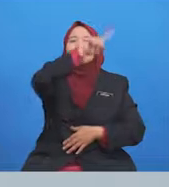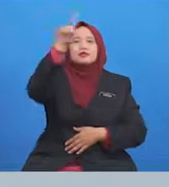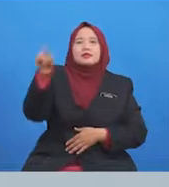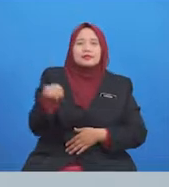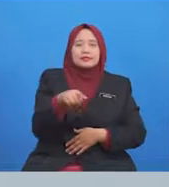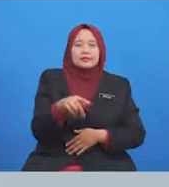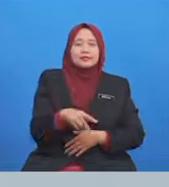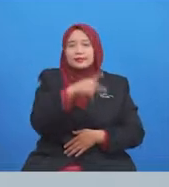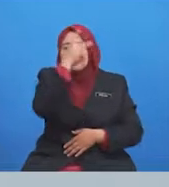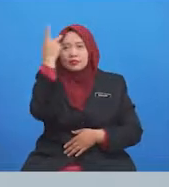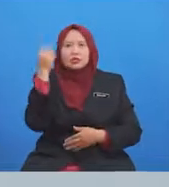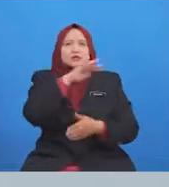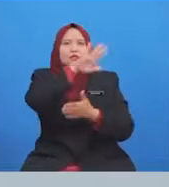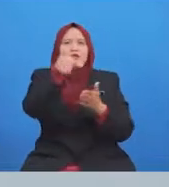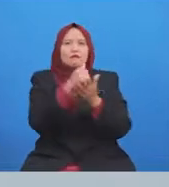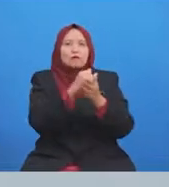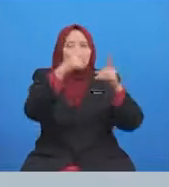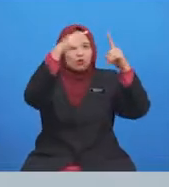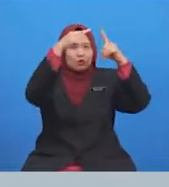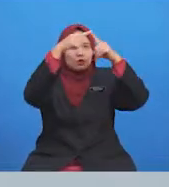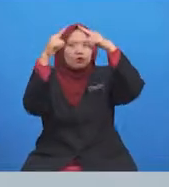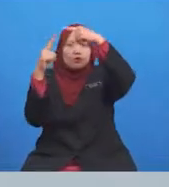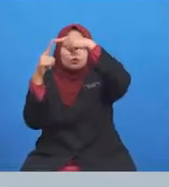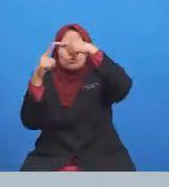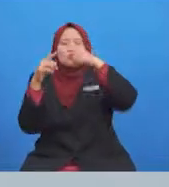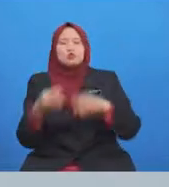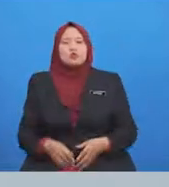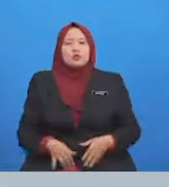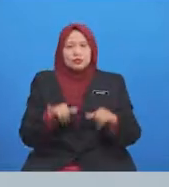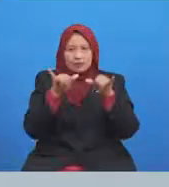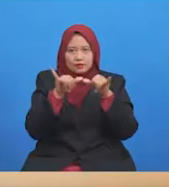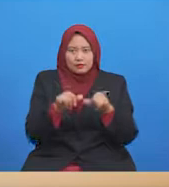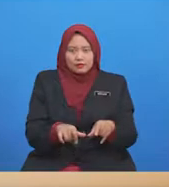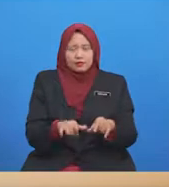kesemua bucunya terletak pada lilitan bulatan.